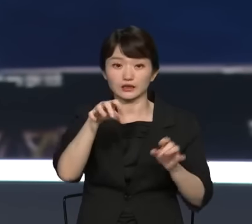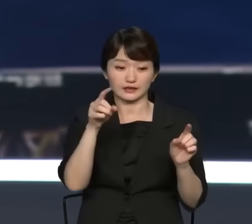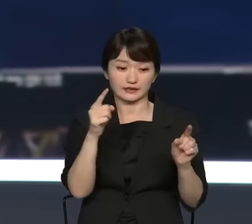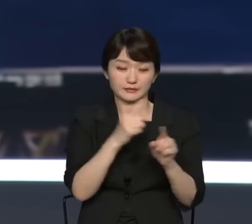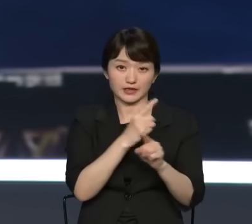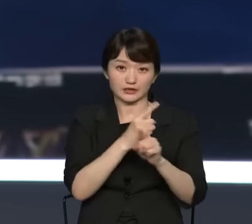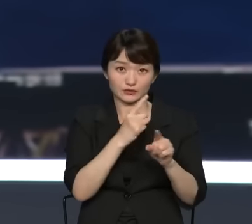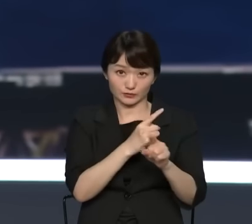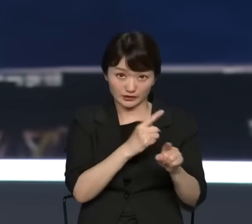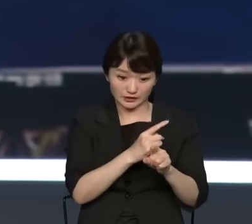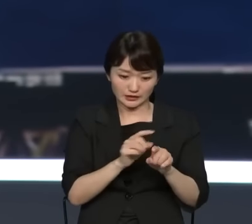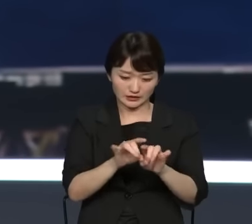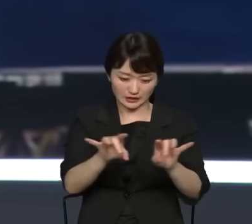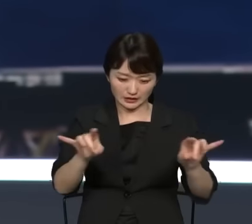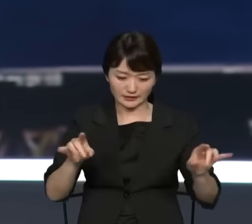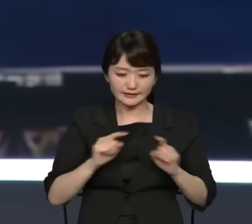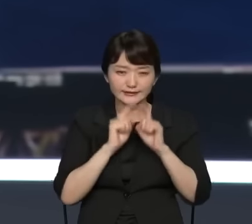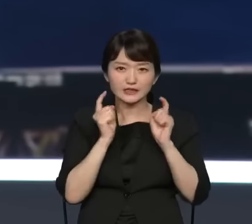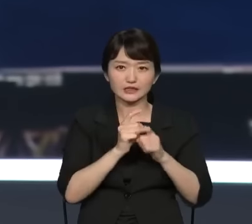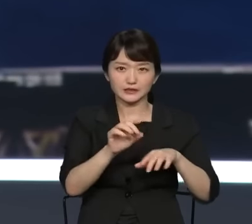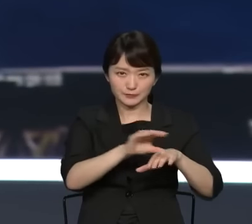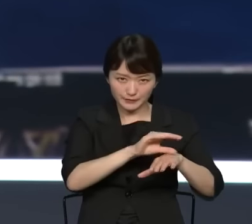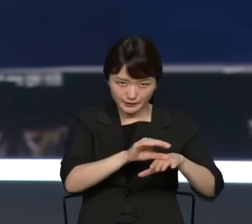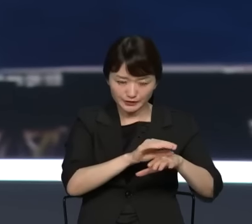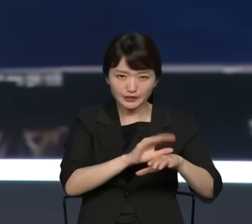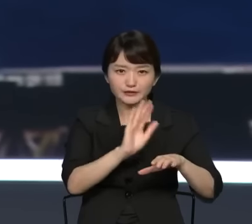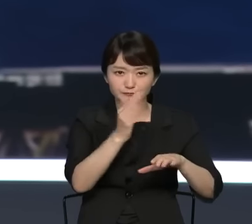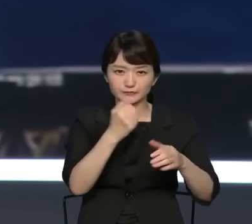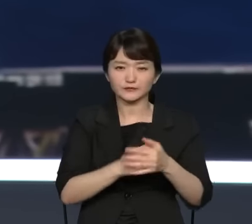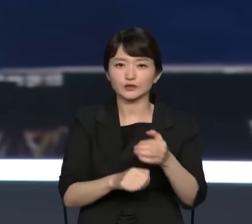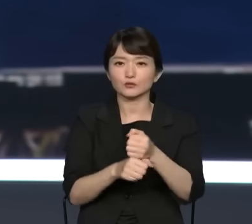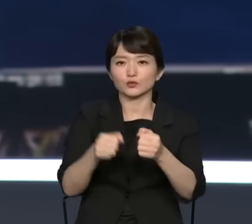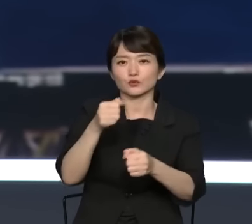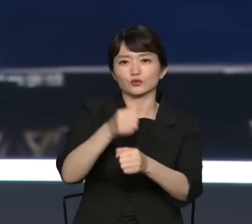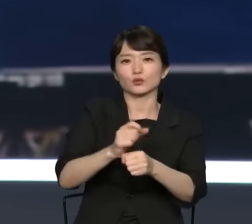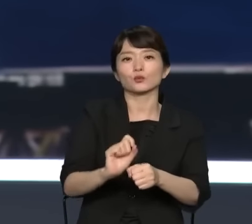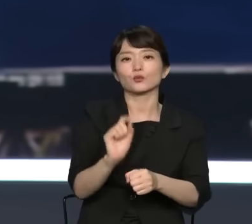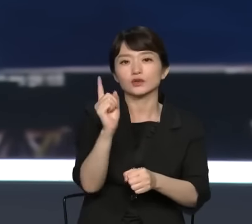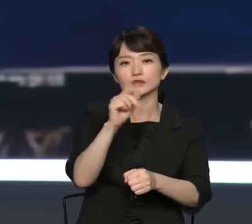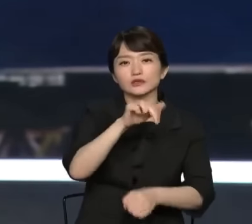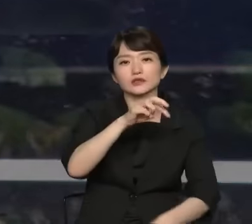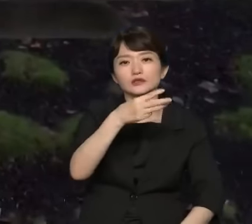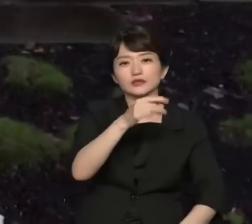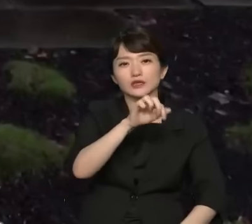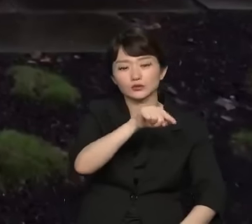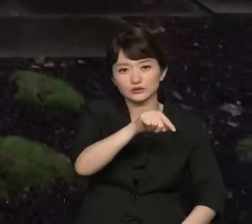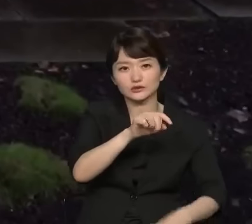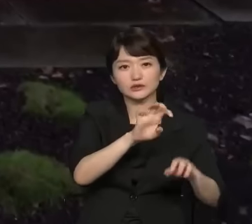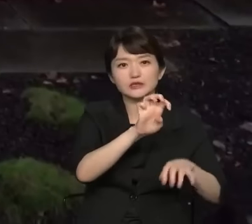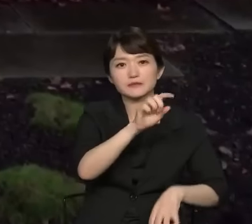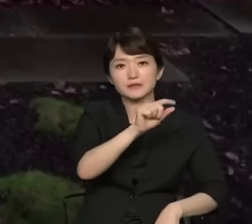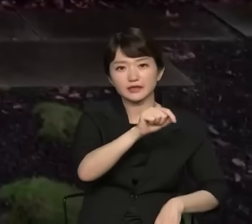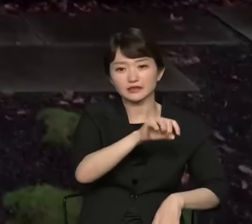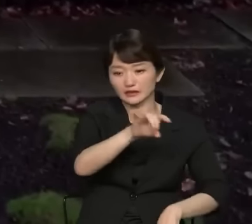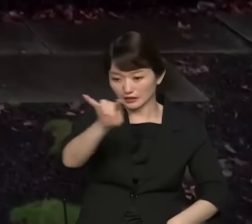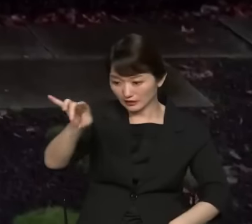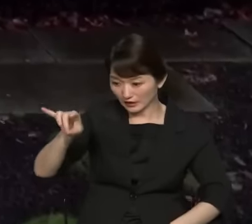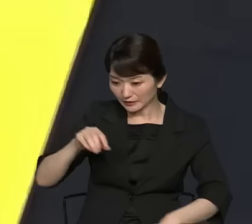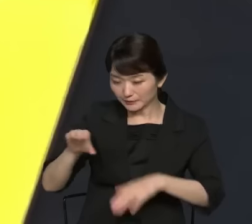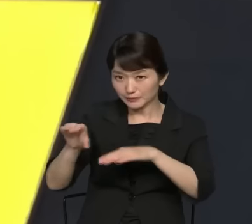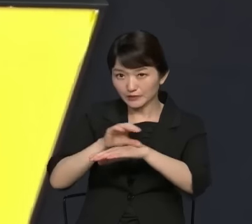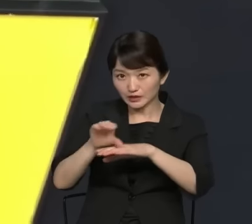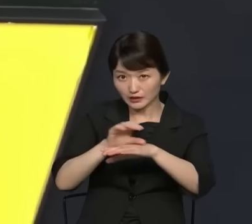직접 PC 통해서 실행하게 됩니다 복구를 위해 문제가 된 크라우드 스트라이크의 파일을 각각의 PC PC 같은